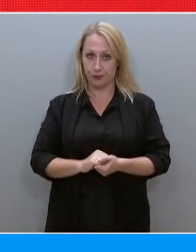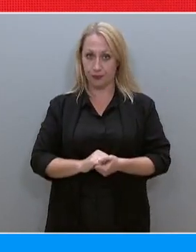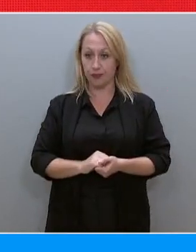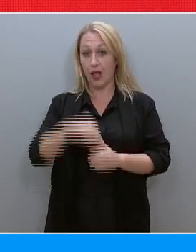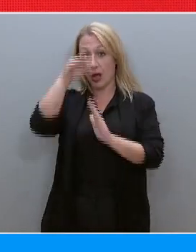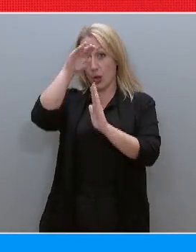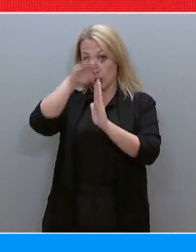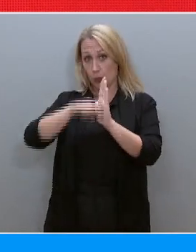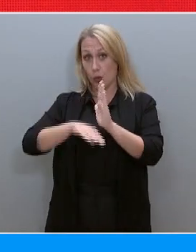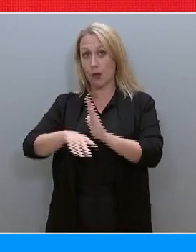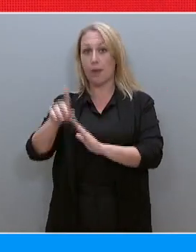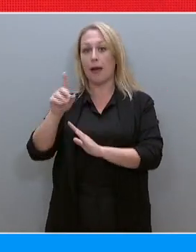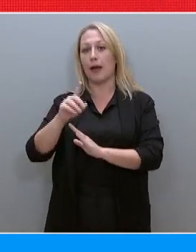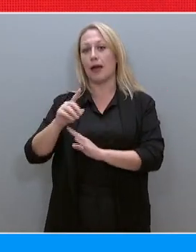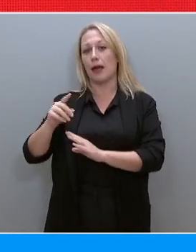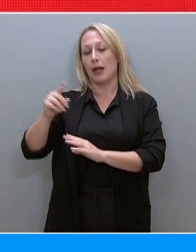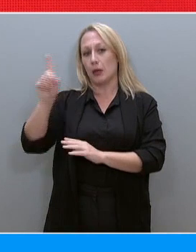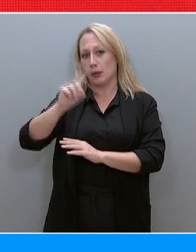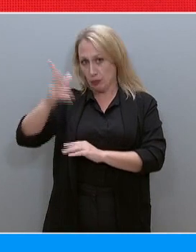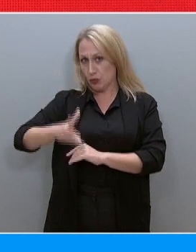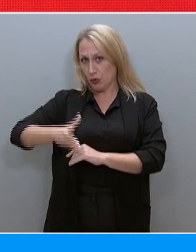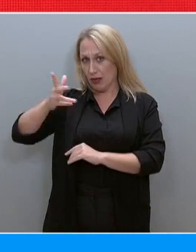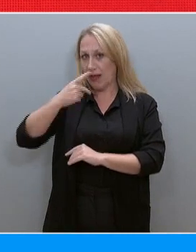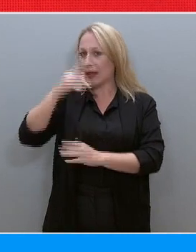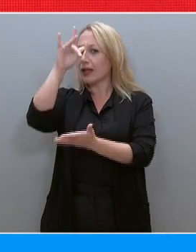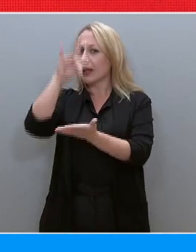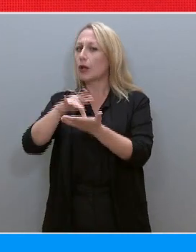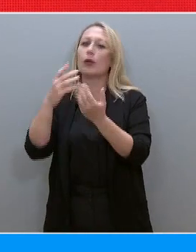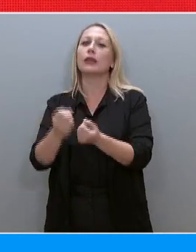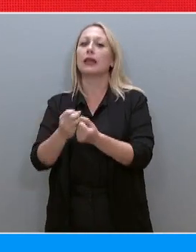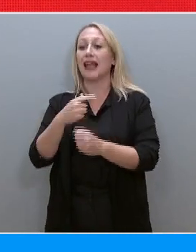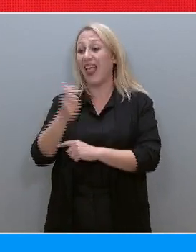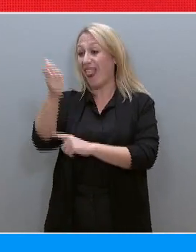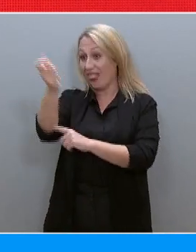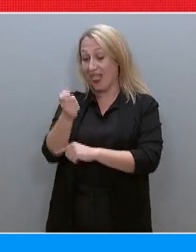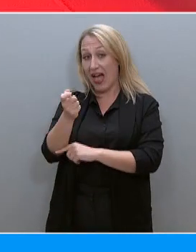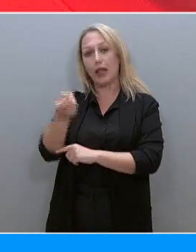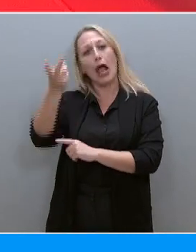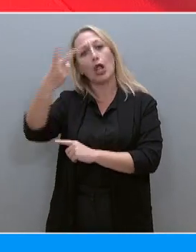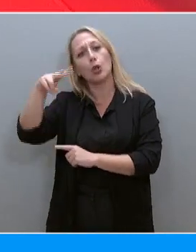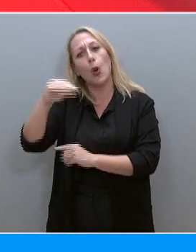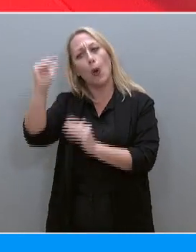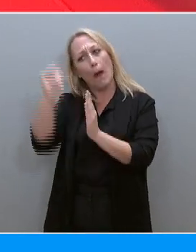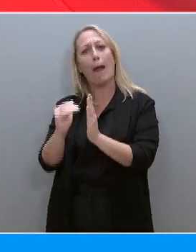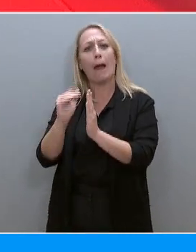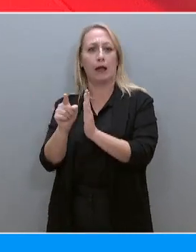πρόγραμμα αυτό έχει ως πυρήνα τα χαμηλότοκα δάνεια.